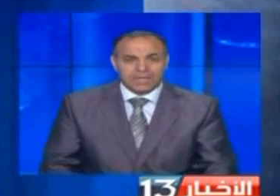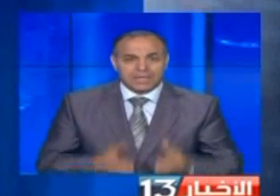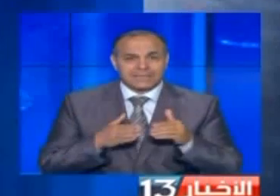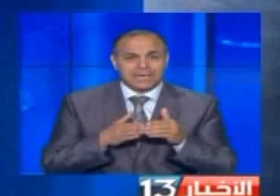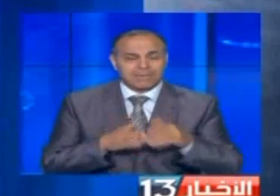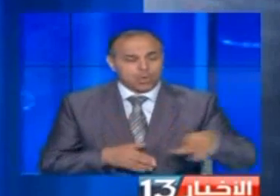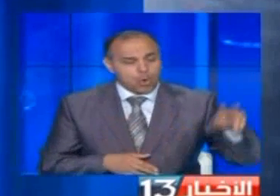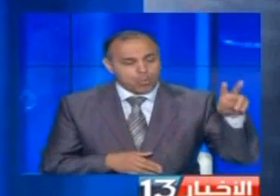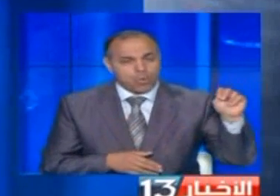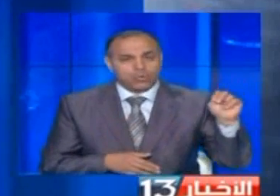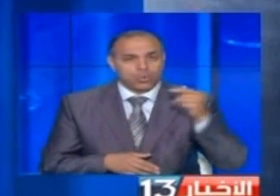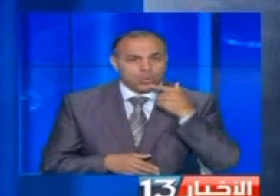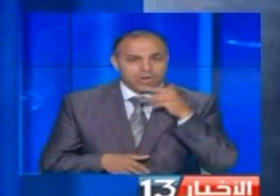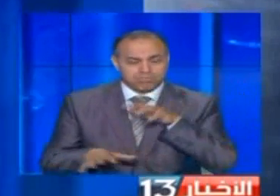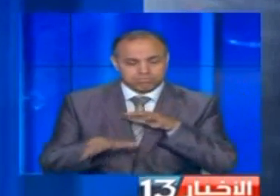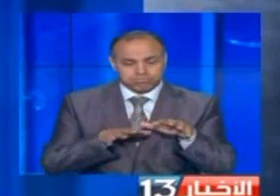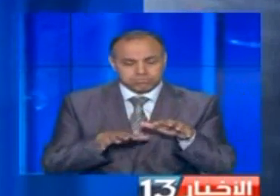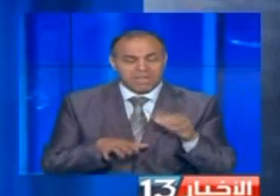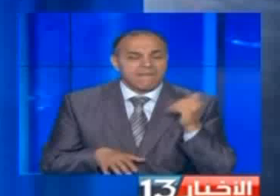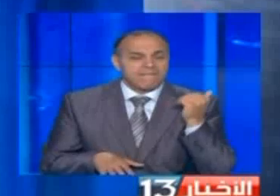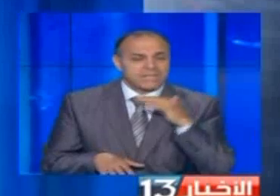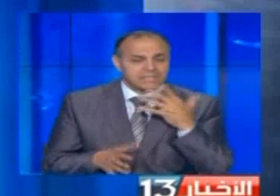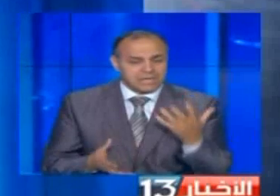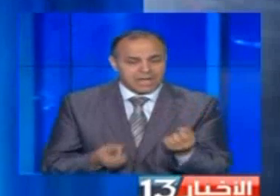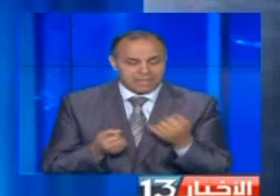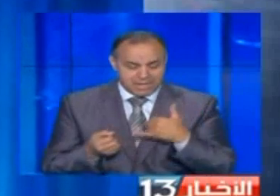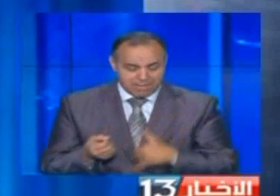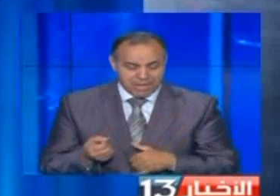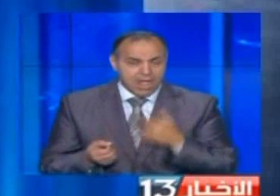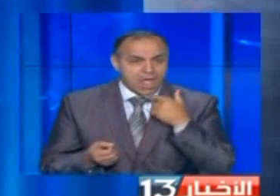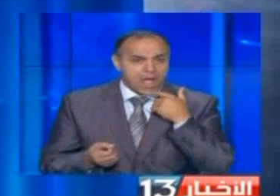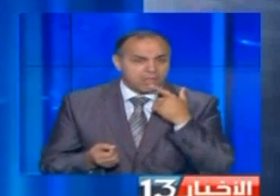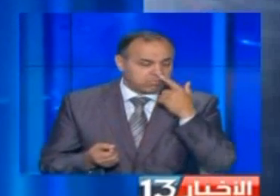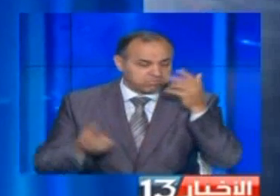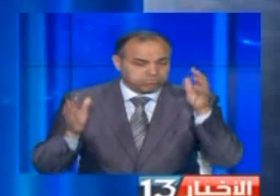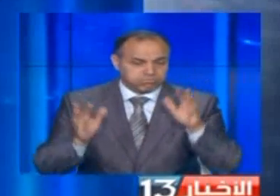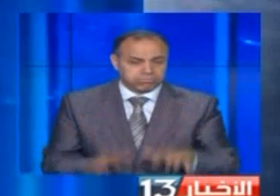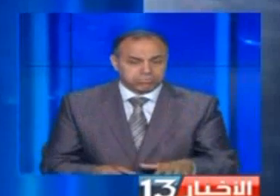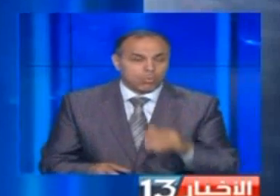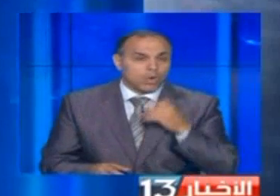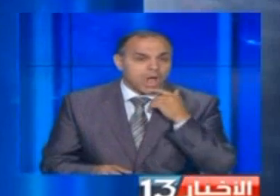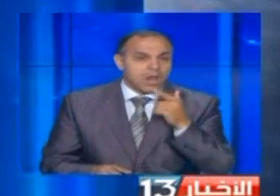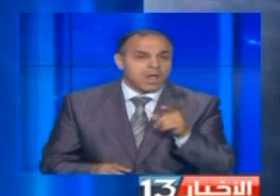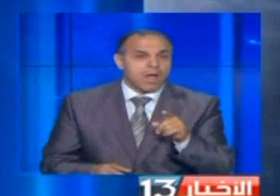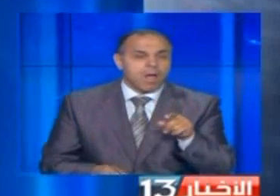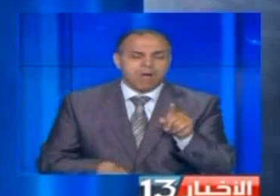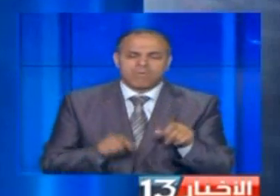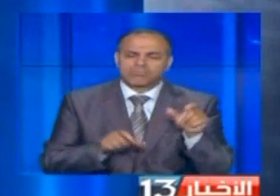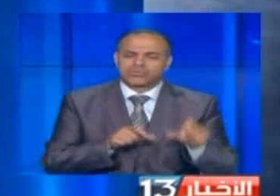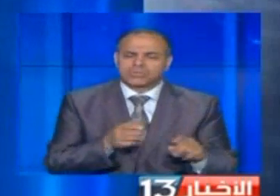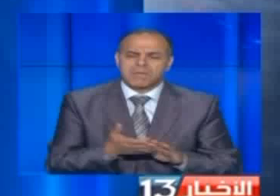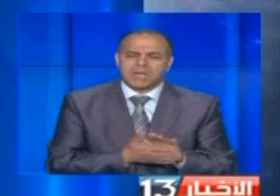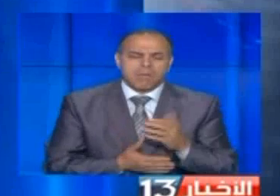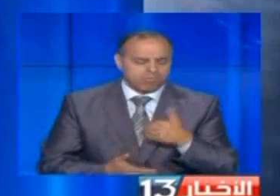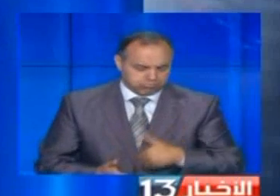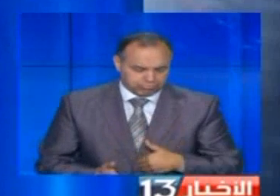طالبت الأمم المتحدة بتحرك عاجل لإنقاذ اليمن من الانهيار الكامل، حيث يعاني ملايين الأشخاص من